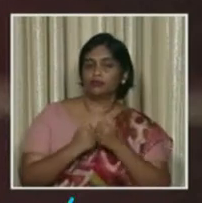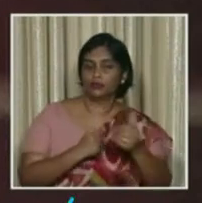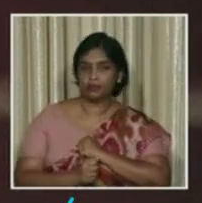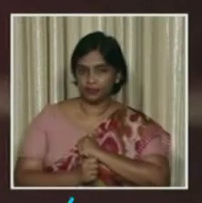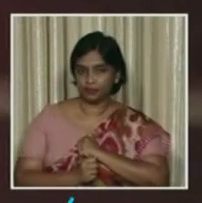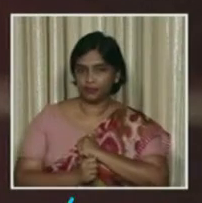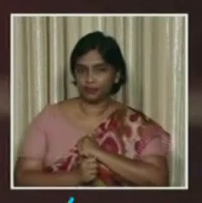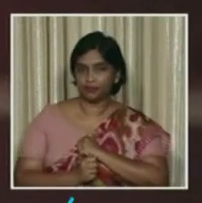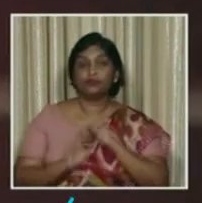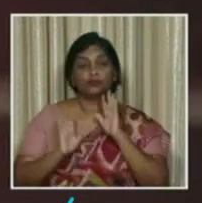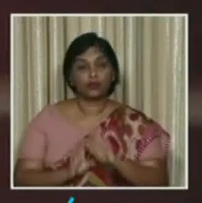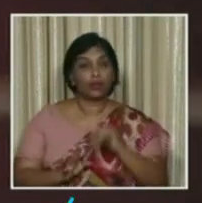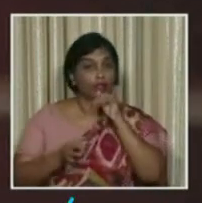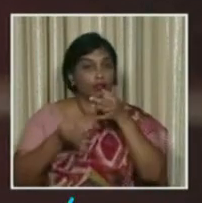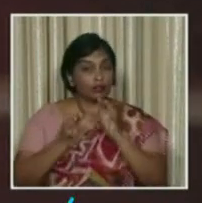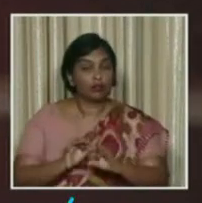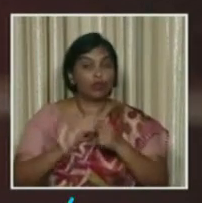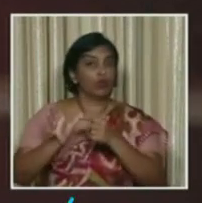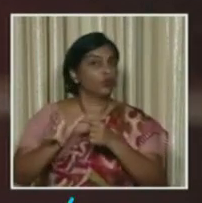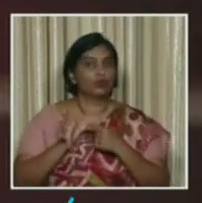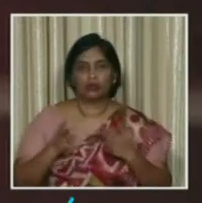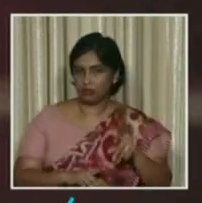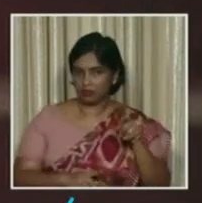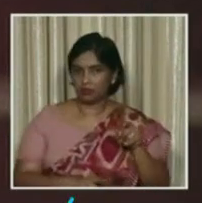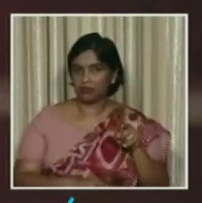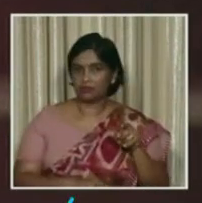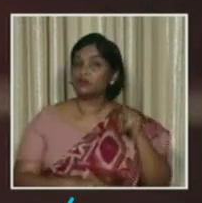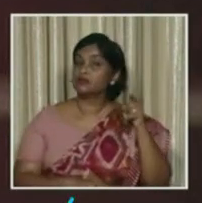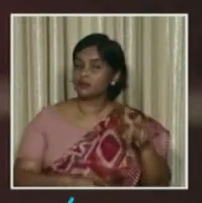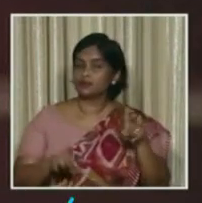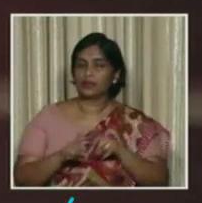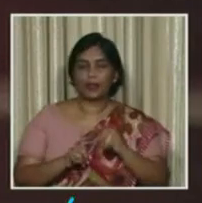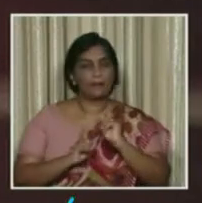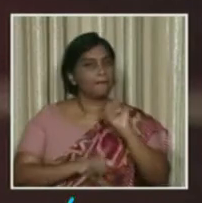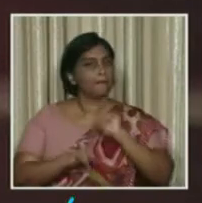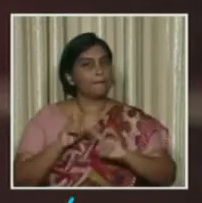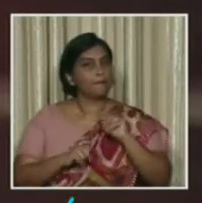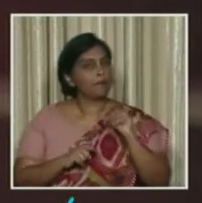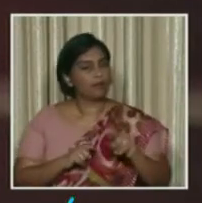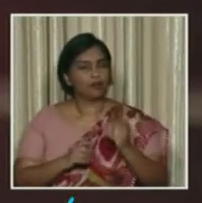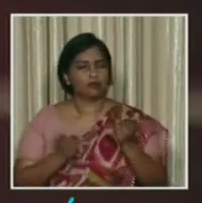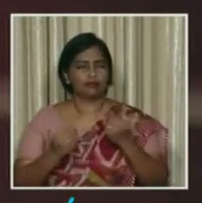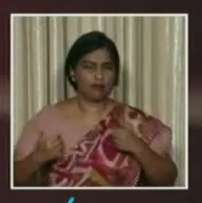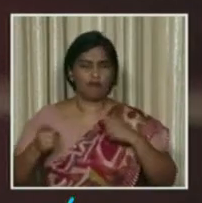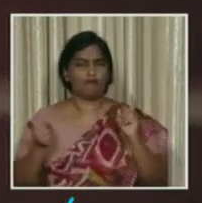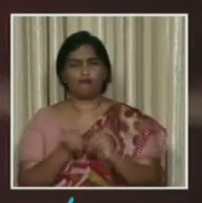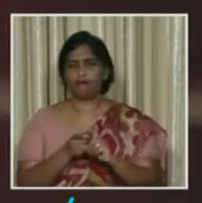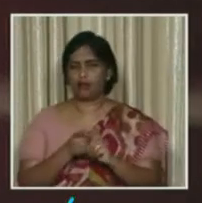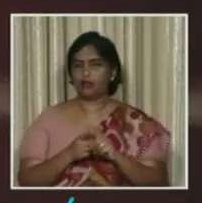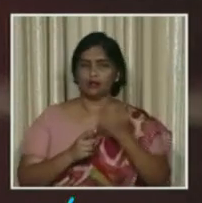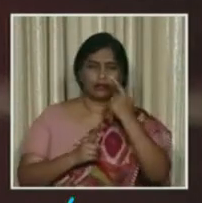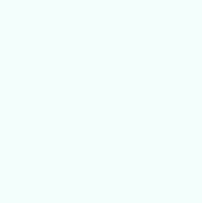පවත්වන්න කියලා. හැබැයි ඒකට නිසි ප්‍රතිචාරයක් ලැබුණේ නැහැ කිසි පාර්ශ්වයකින්. ඉතින් ඒක නිසා මේ පාර්ලිමේන්තුව මේක දෙපැත්තට බෙදලා ගහගෙන